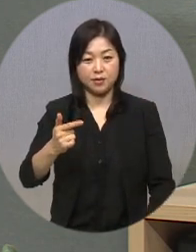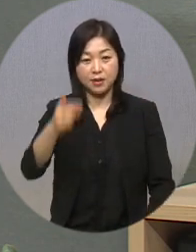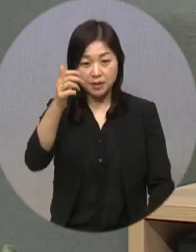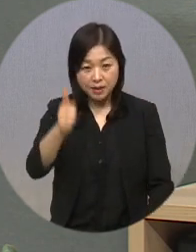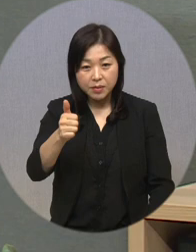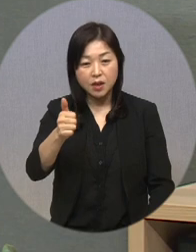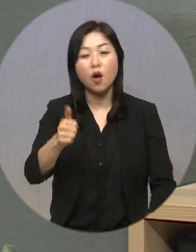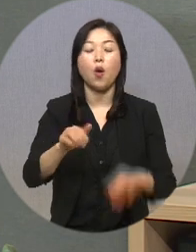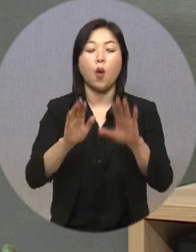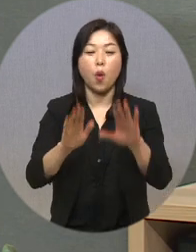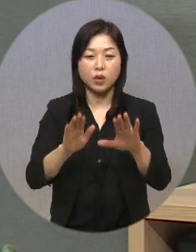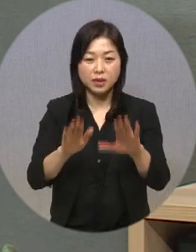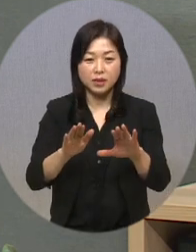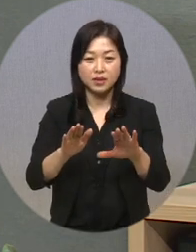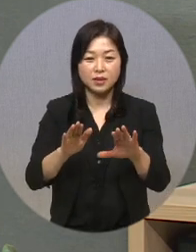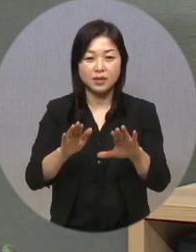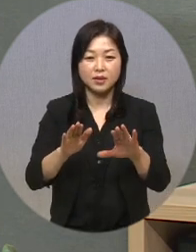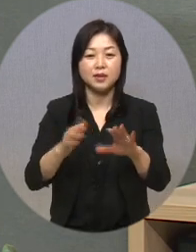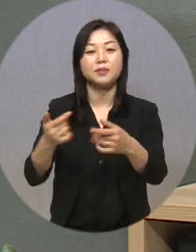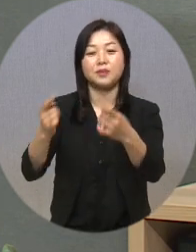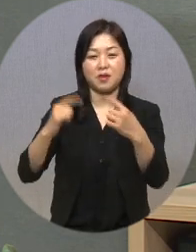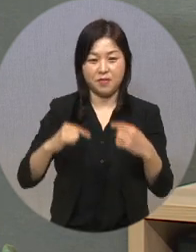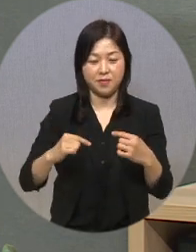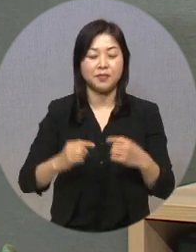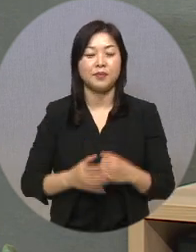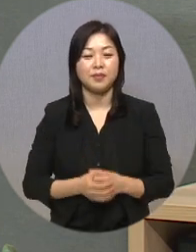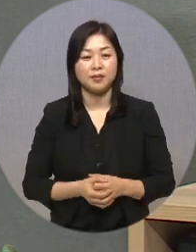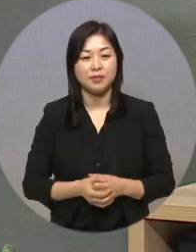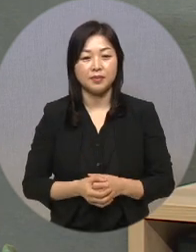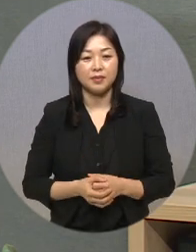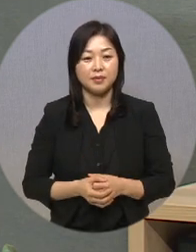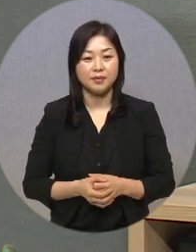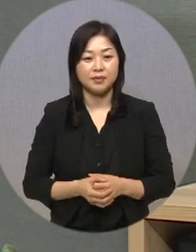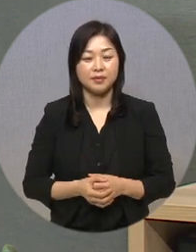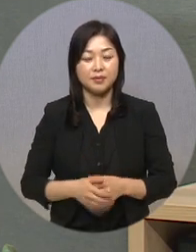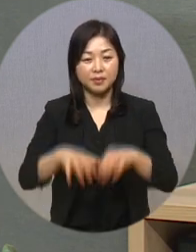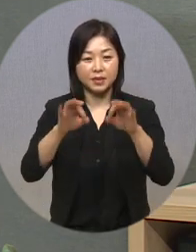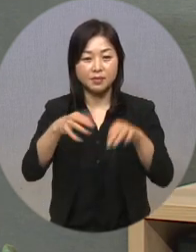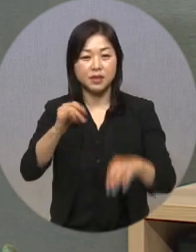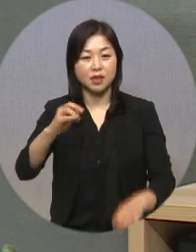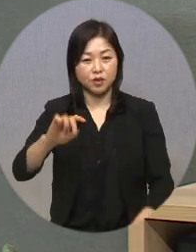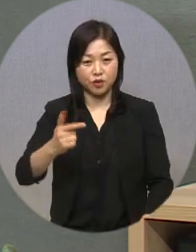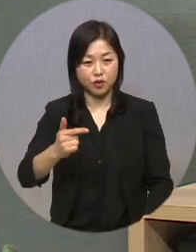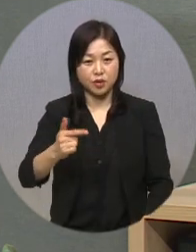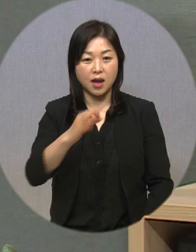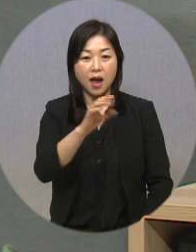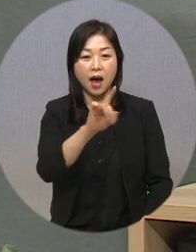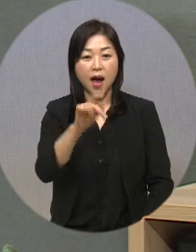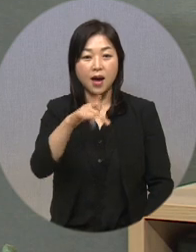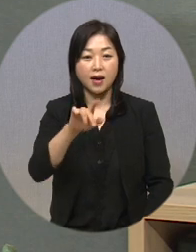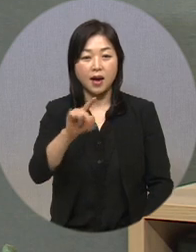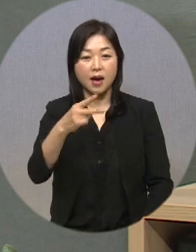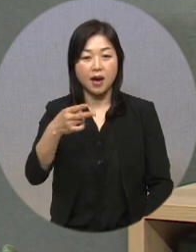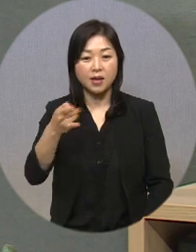선생이 오늘 이 자리에 나오시게 됩니다. 여러분, 김창준 아카데미라는